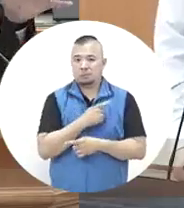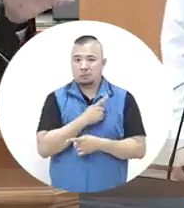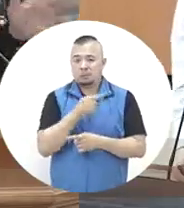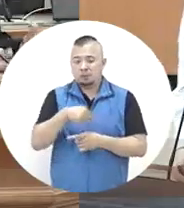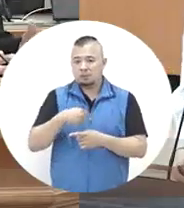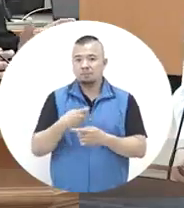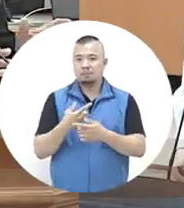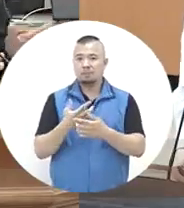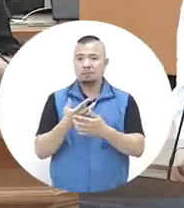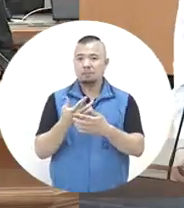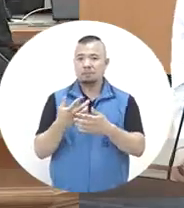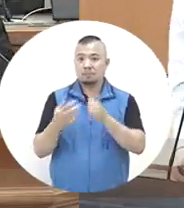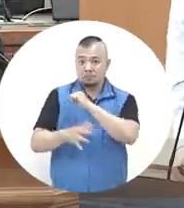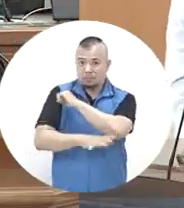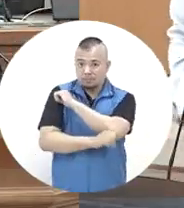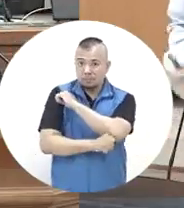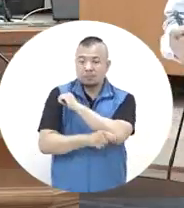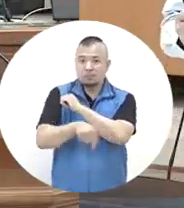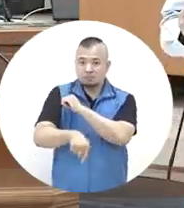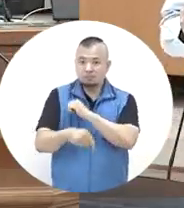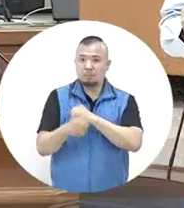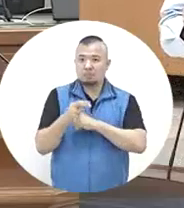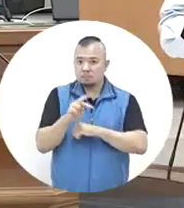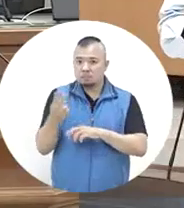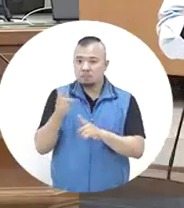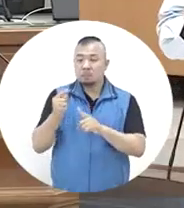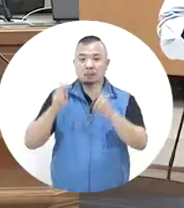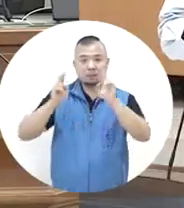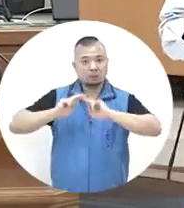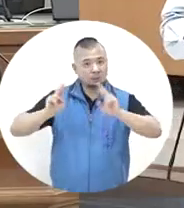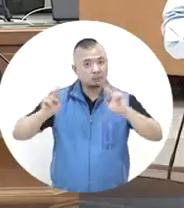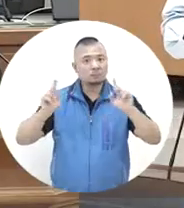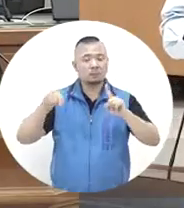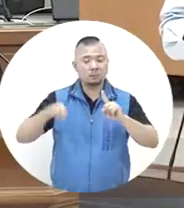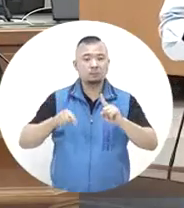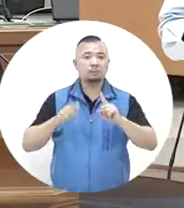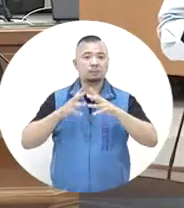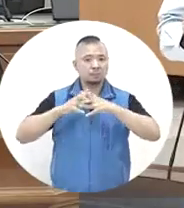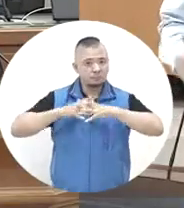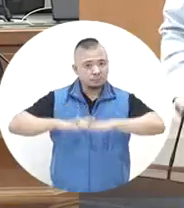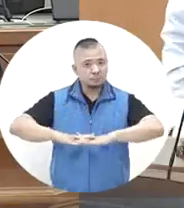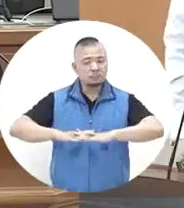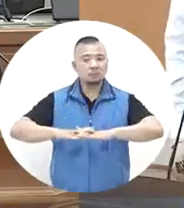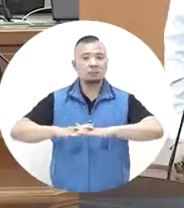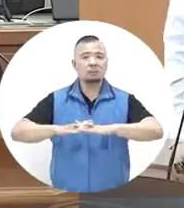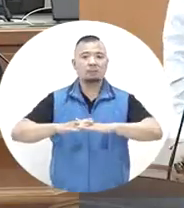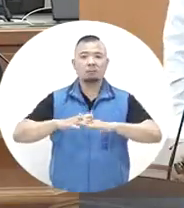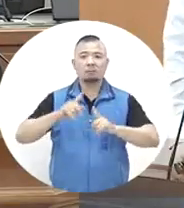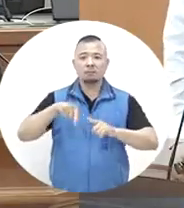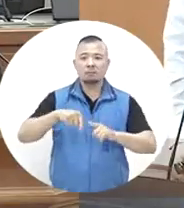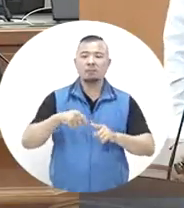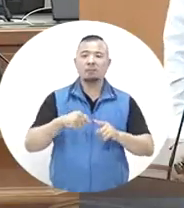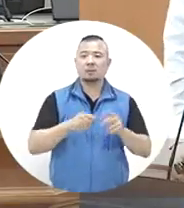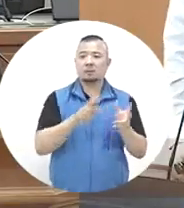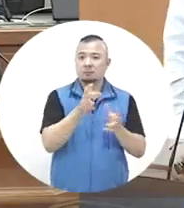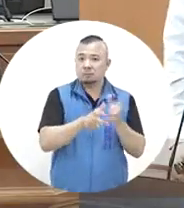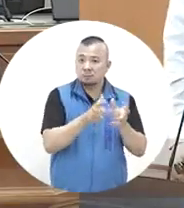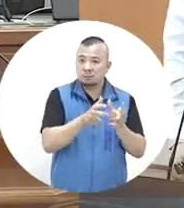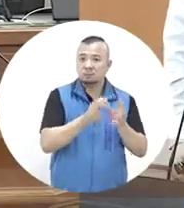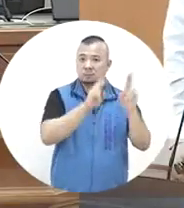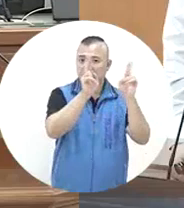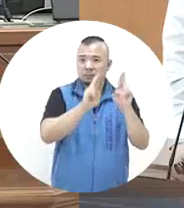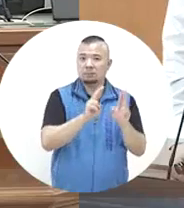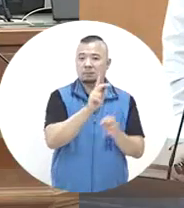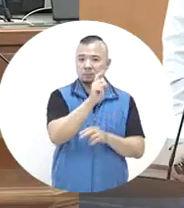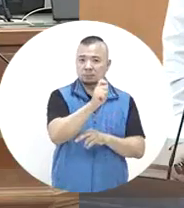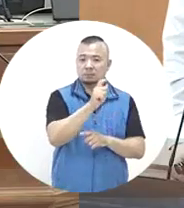因为有核电，所以机载电力稳定，才有我们现在的电子产业嘛。才有我们现在的经济